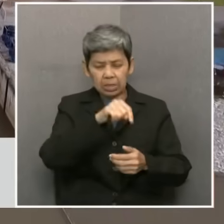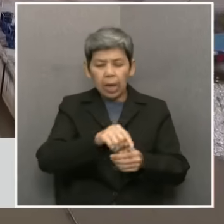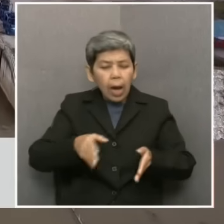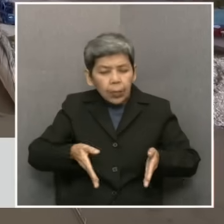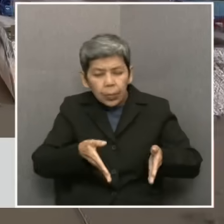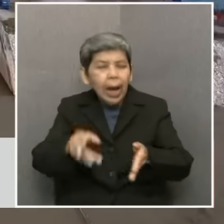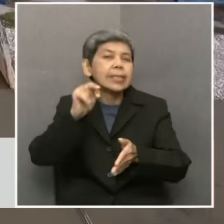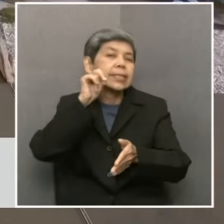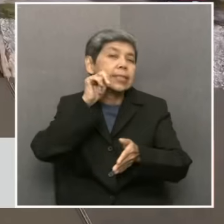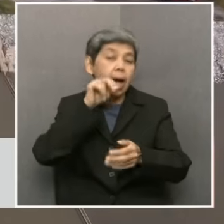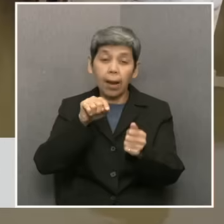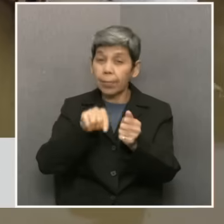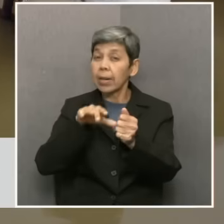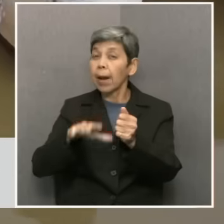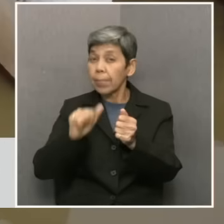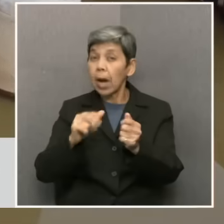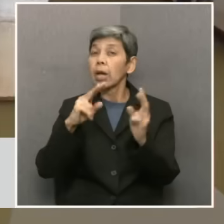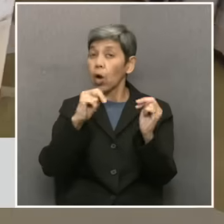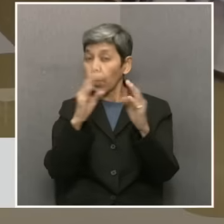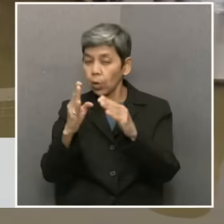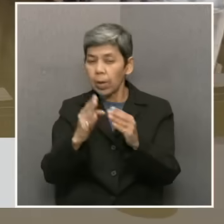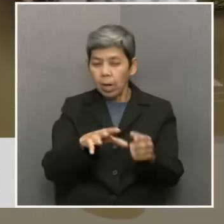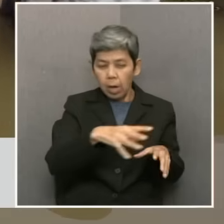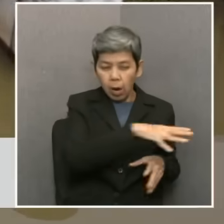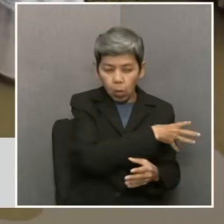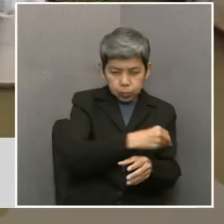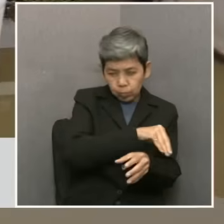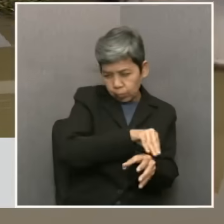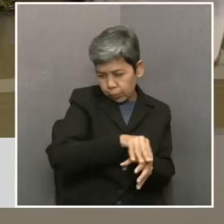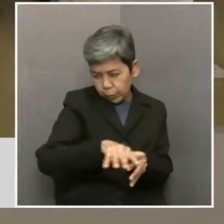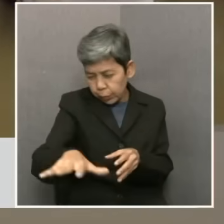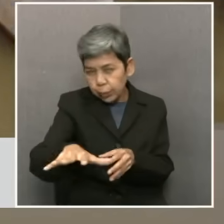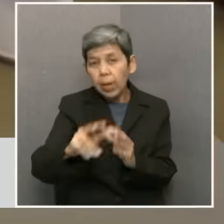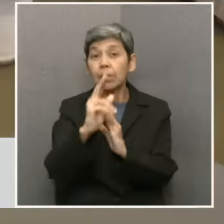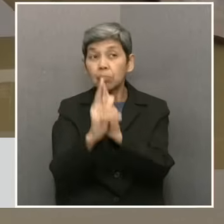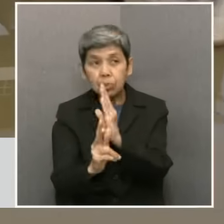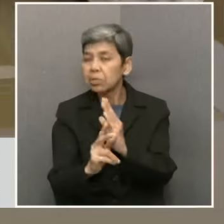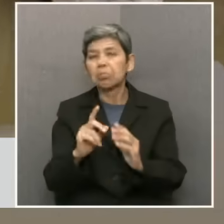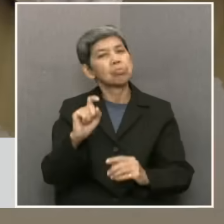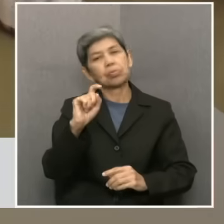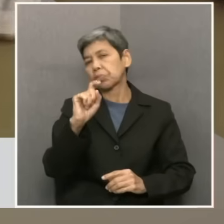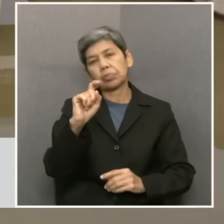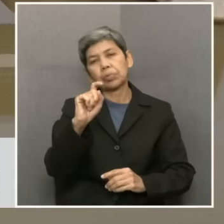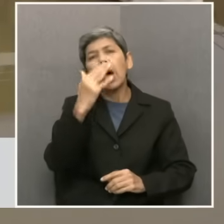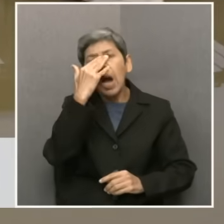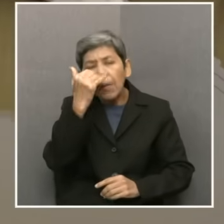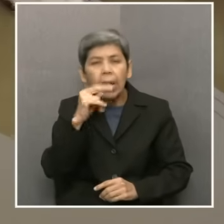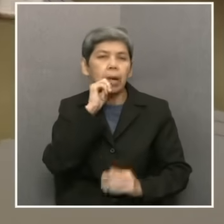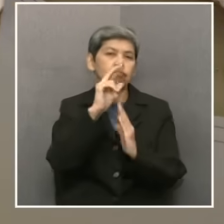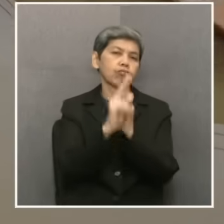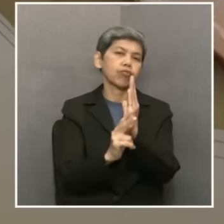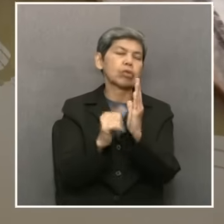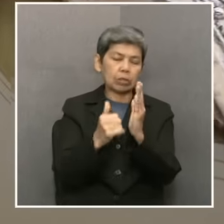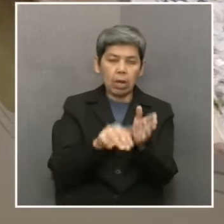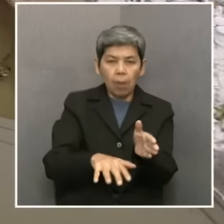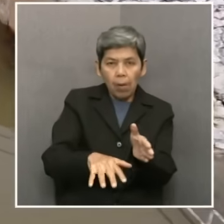น้ำในเขตเมืองนครพนมไหลระบายลงน้ำโขงจากการตรวจสอบพบว่าไม่สามารถระบายน้ำได้เพราะว่าระดับน้ำโขงสูง